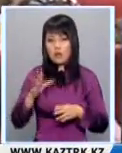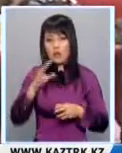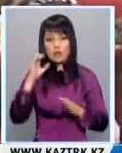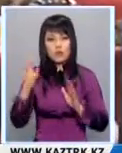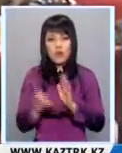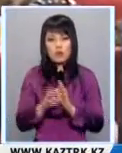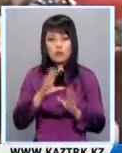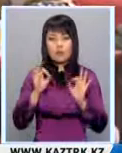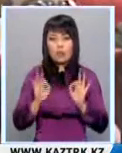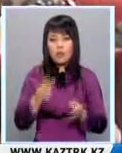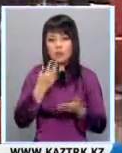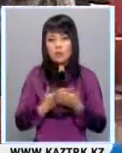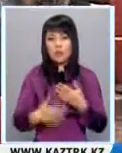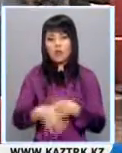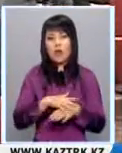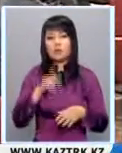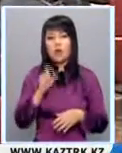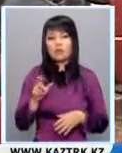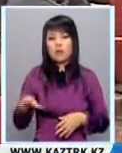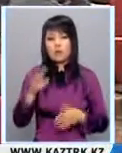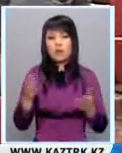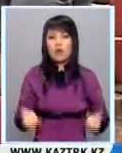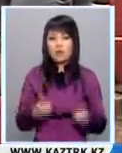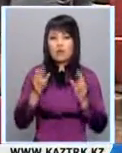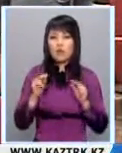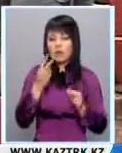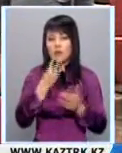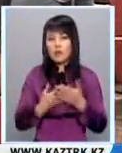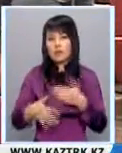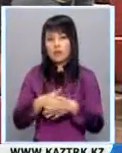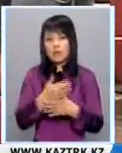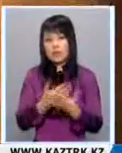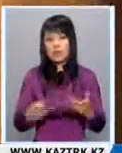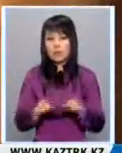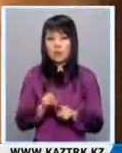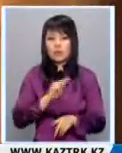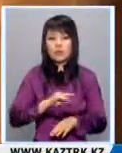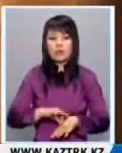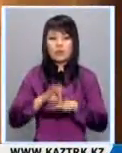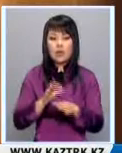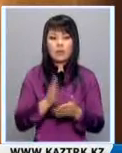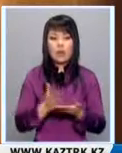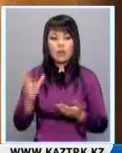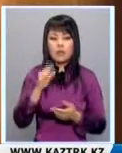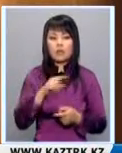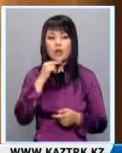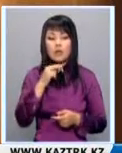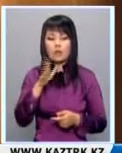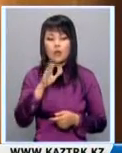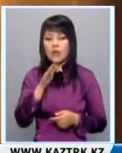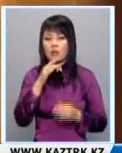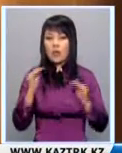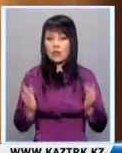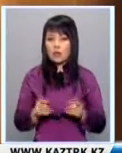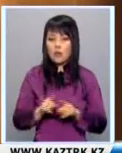заңдастыру бірізденіп, азаматтарды әуре-сарсаңнан құтқарудың түрлі амалдары қарастырылып жатқанын жеткізді. Мысалы, мүлікті рәсімдеу мерзімі